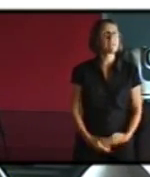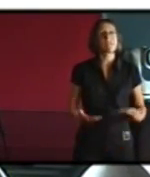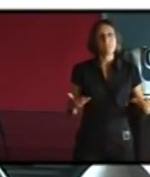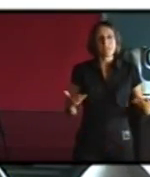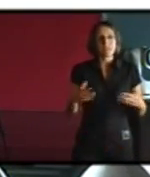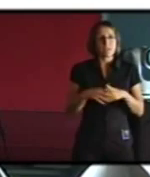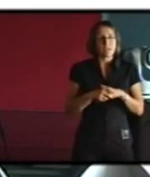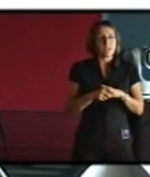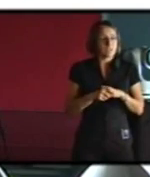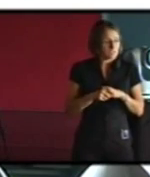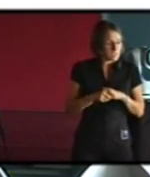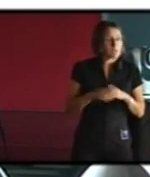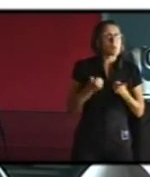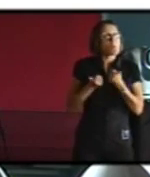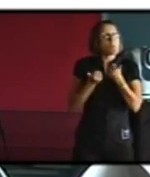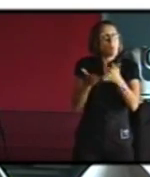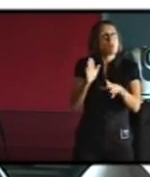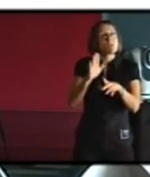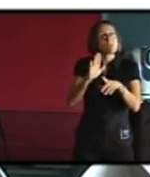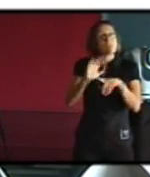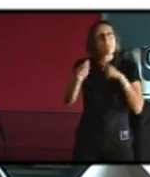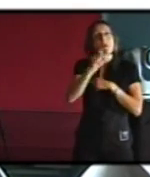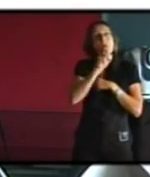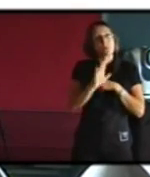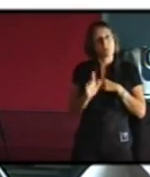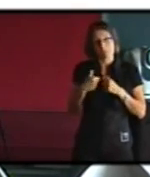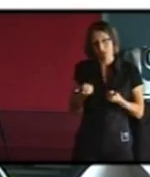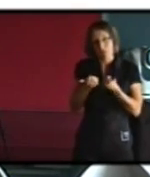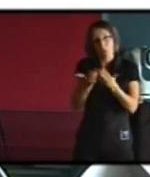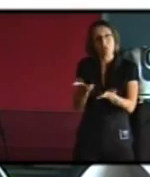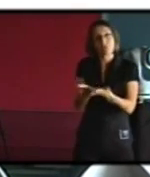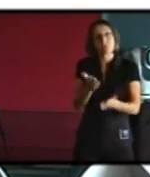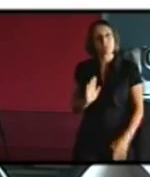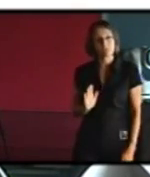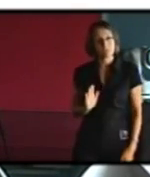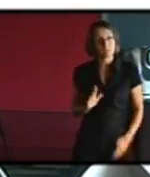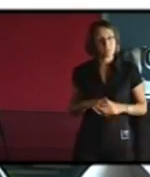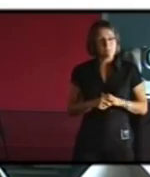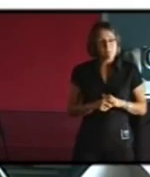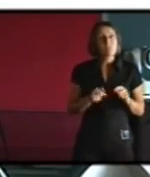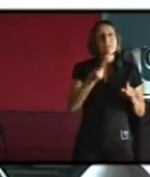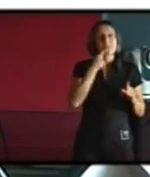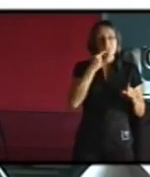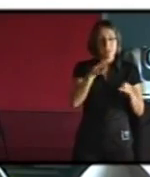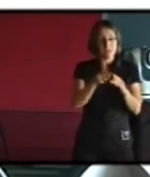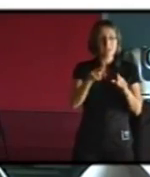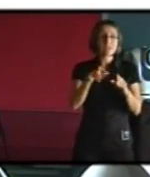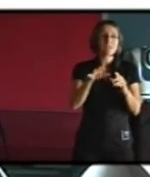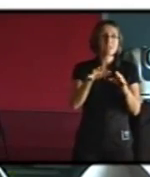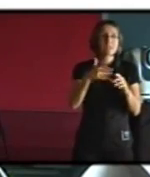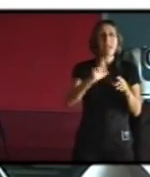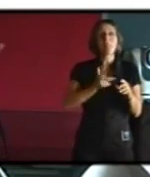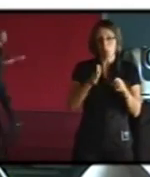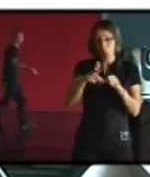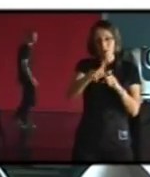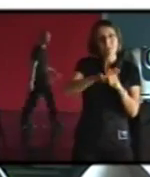cette opération, on la propose, mais en tout cas... Ce qu'on est en train de proposer, c'est de dire que sur ce territoire, donc proche du